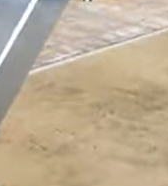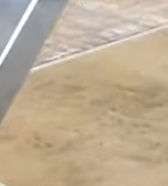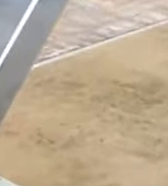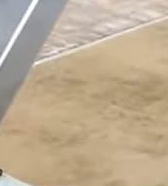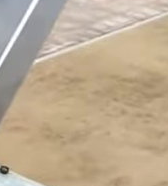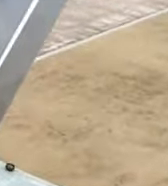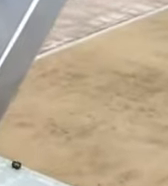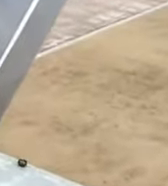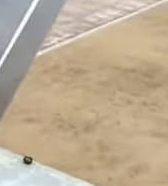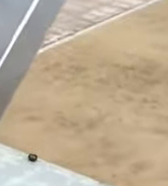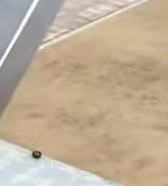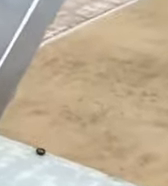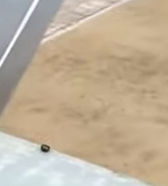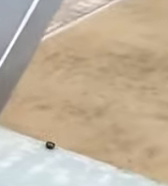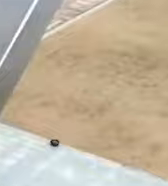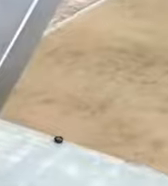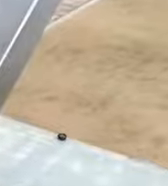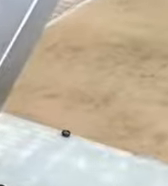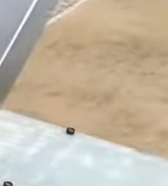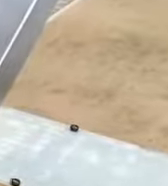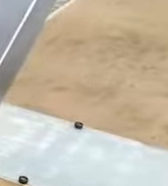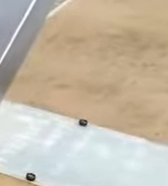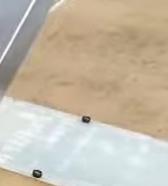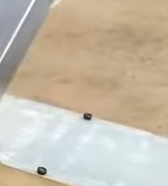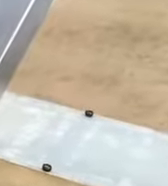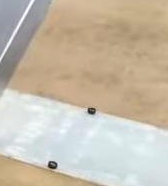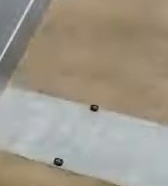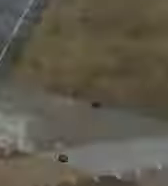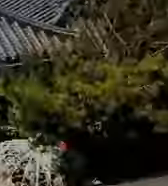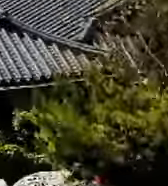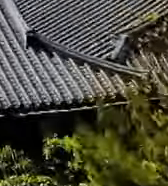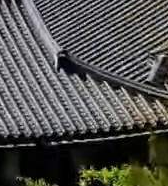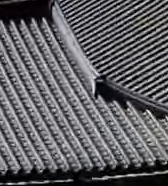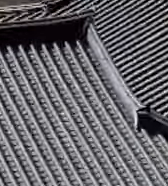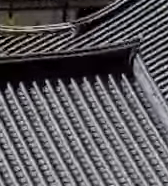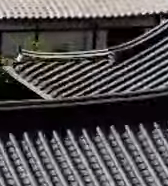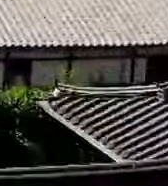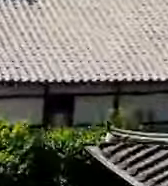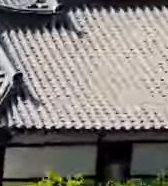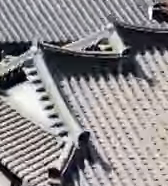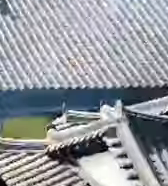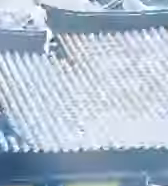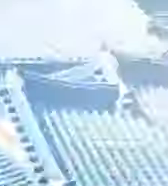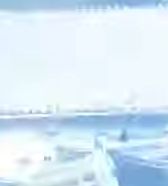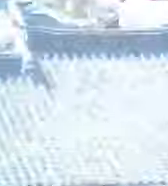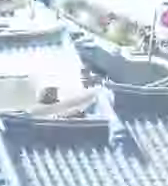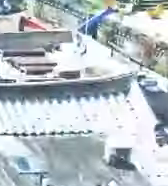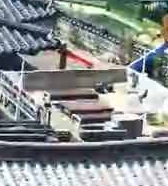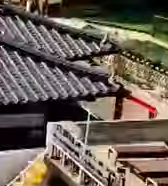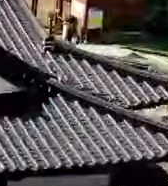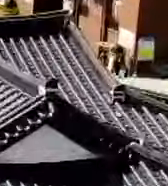충남 15.4%. 전반적으로 충남, 충북 투표율이 높습니다.